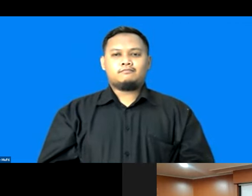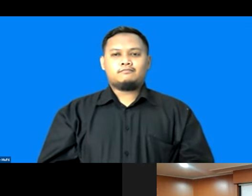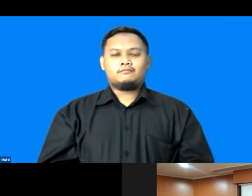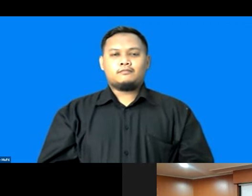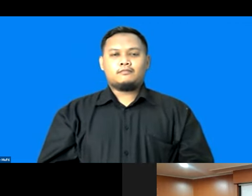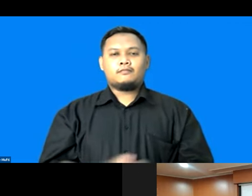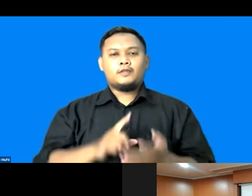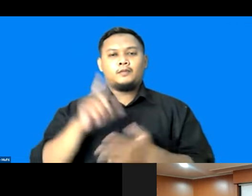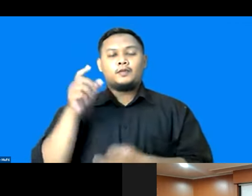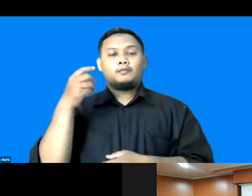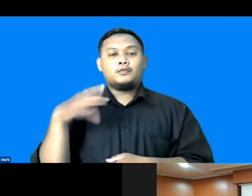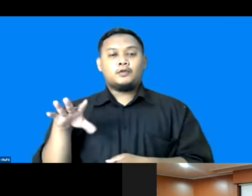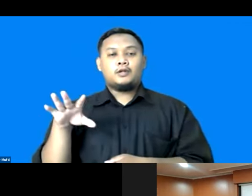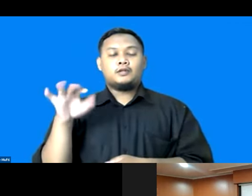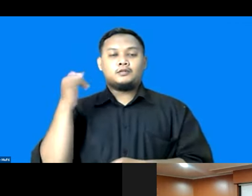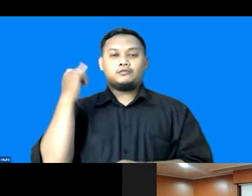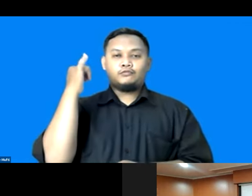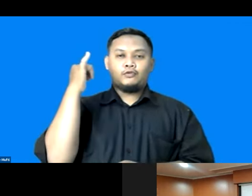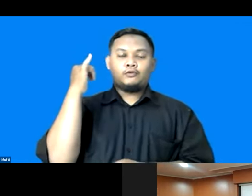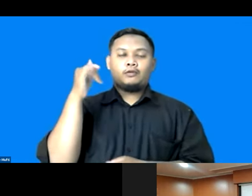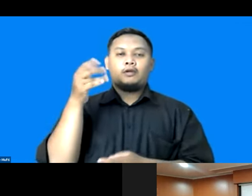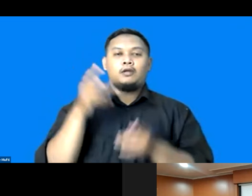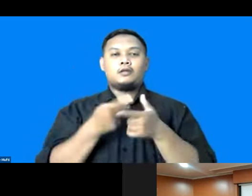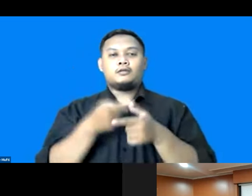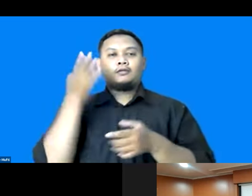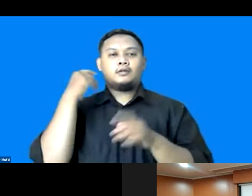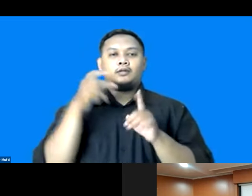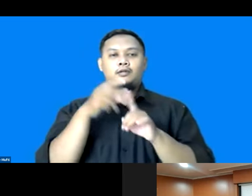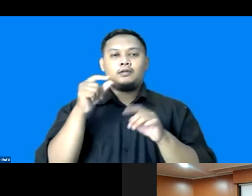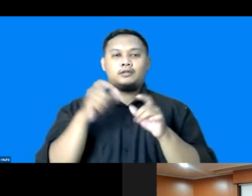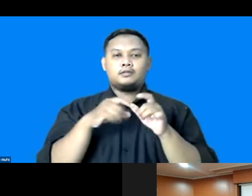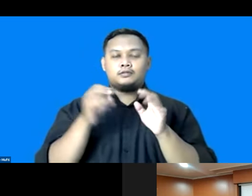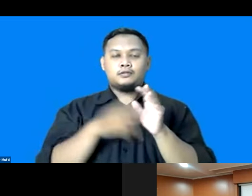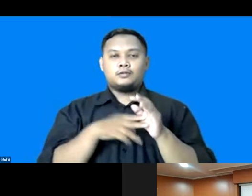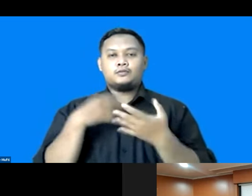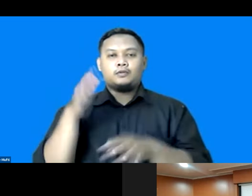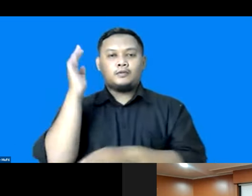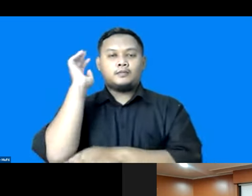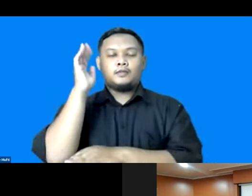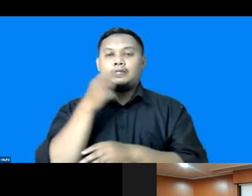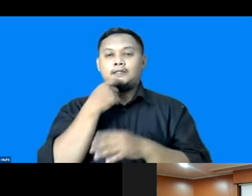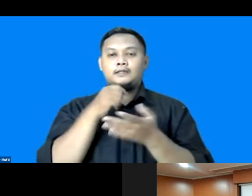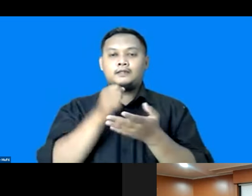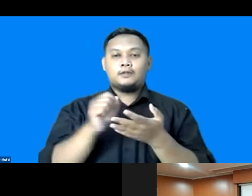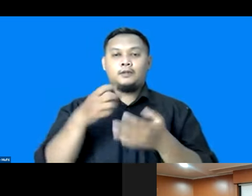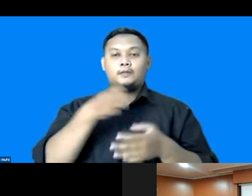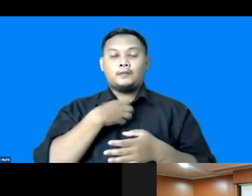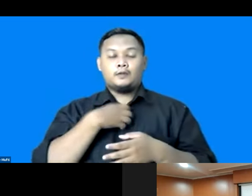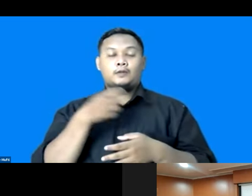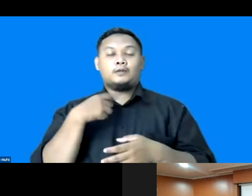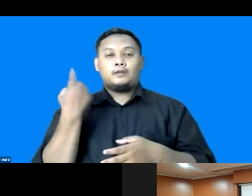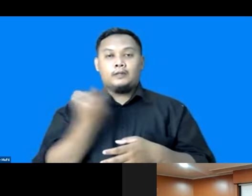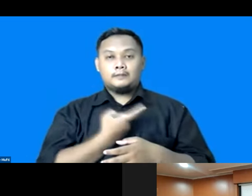terjangkau lah ya di Jogja, atau Pak Hersen tadi juga sudah presentasi tentang sekolah yang menurut kami